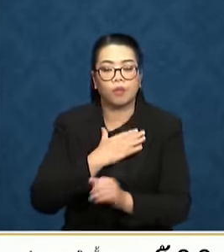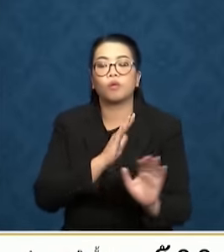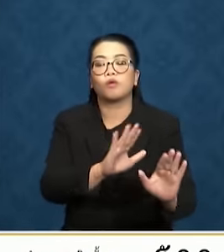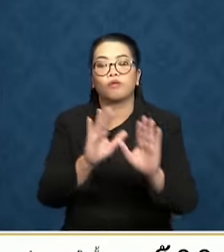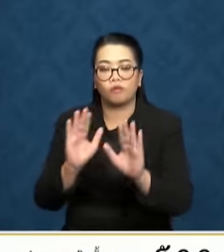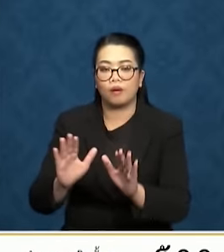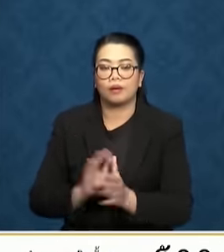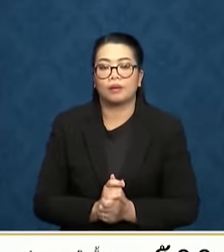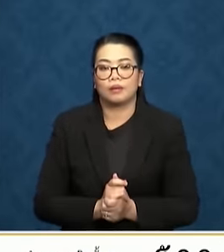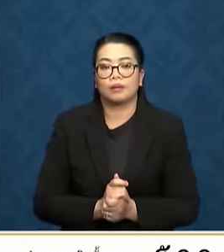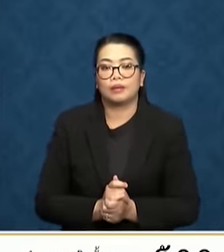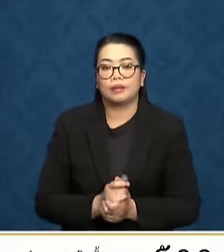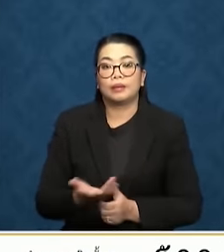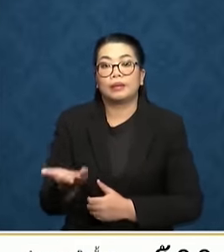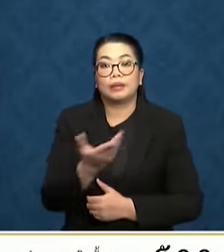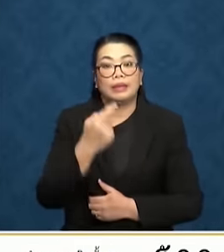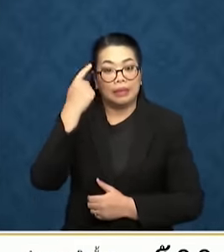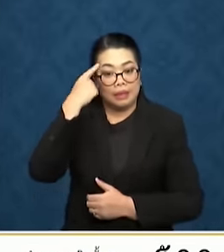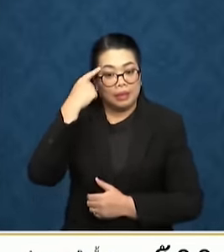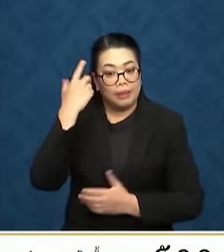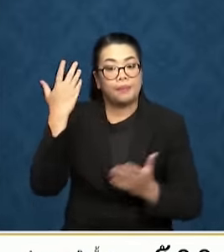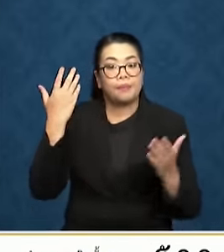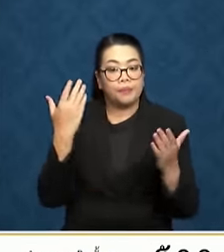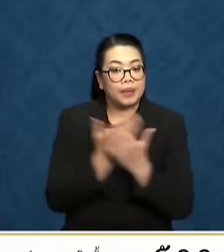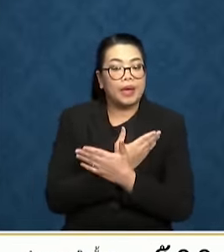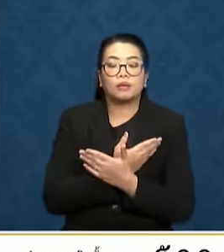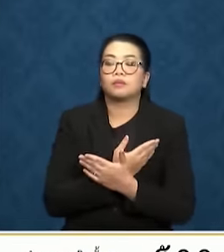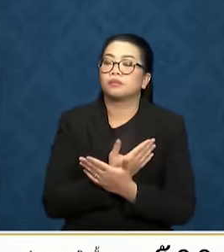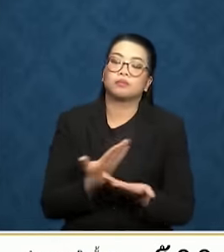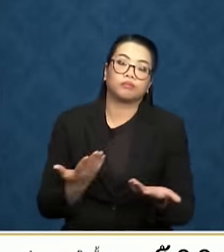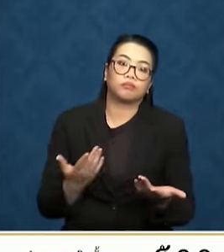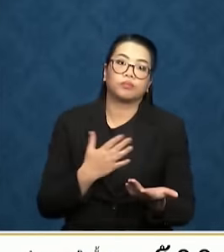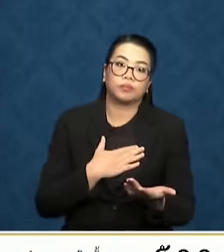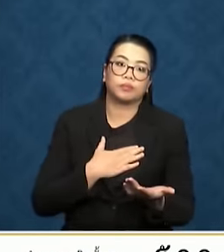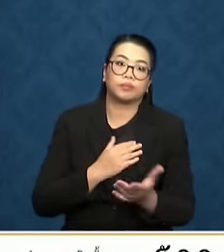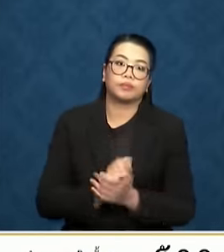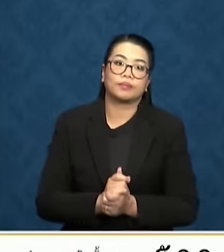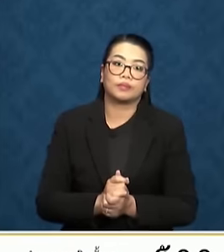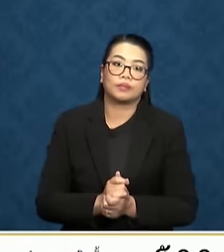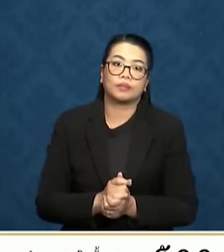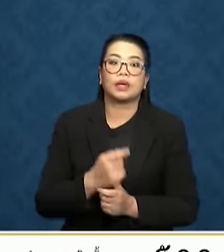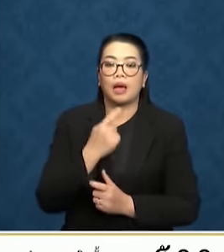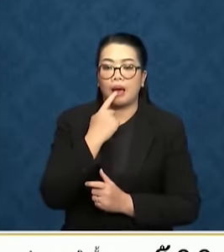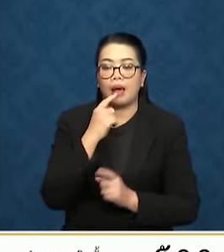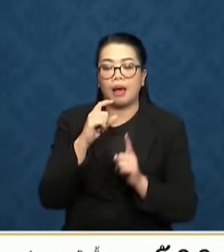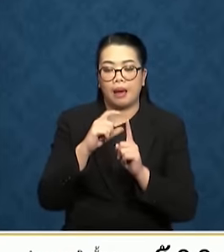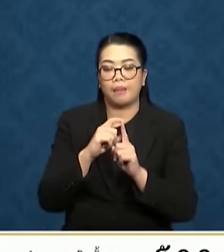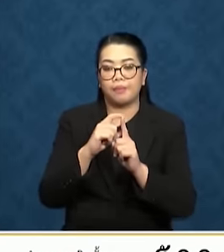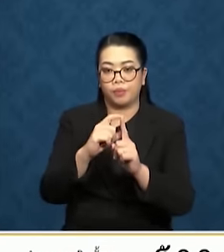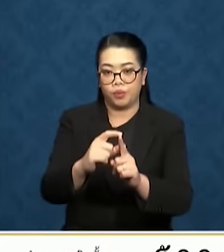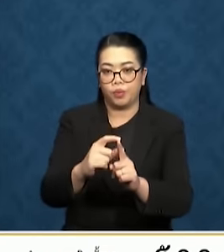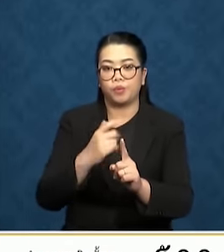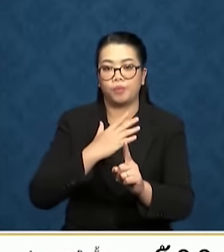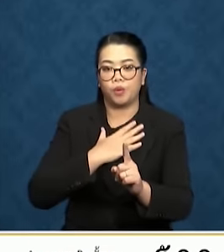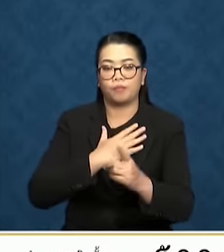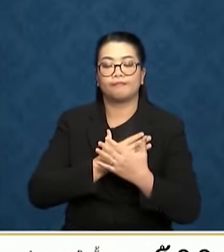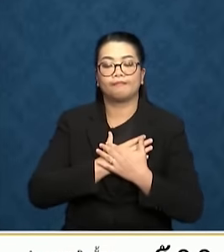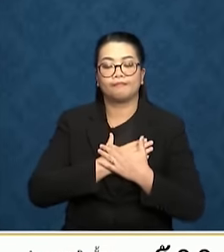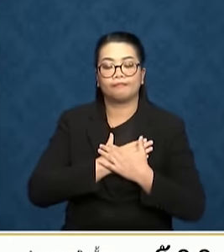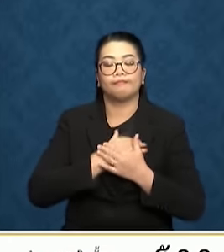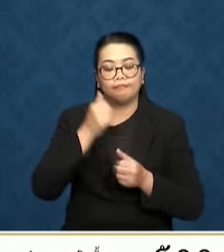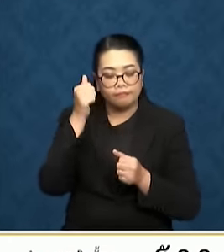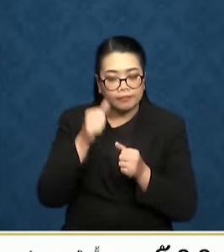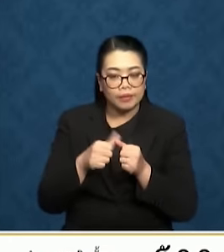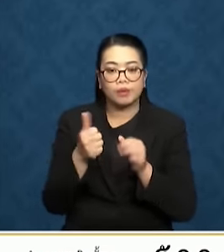ท่านคิดว่าความคิดมันเปลี่ยนไปแล้วผมมีคำพูดคำนึงที่ผมประทับใจครับมาจาก